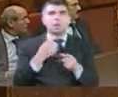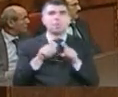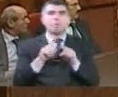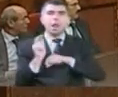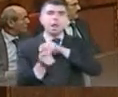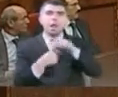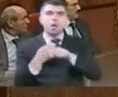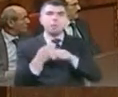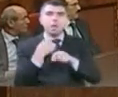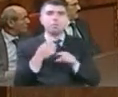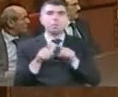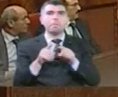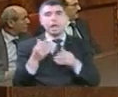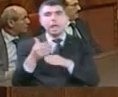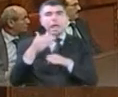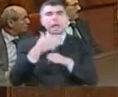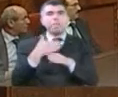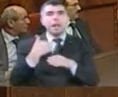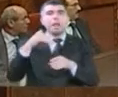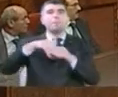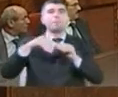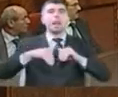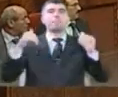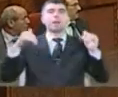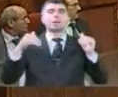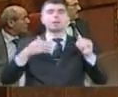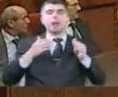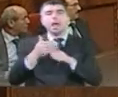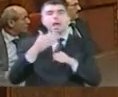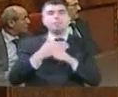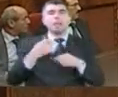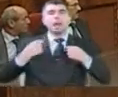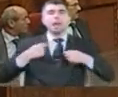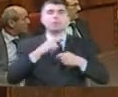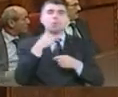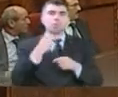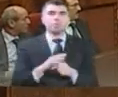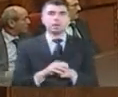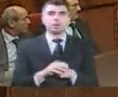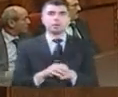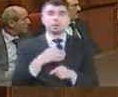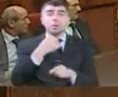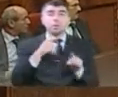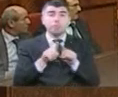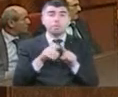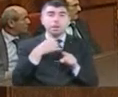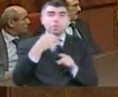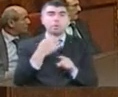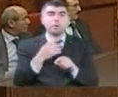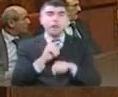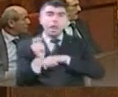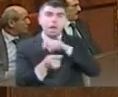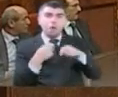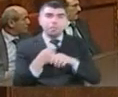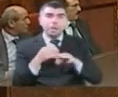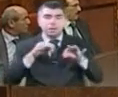ما انا لا رئيس حكومه لا وزير لهم يحزنون ملي كنجي كنبغيو الباديه ما نقيسها عندها طريقه ديال التدبير